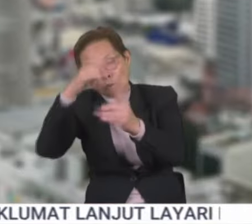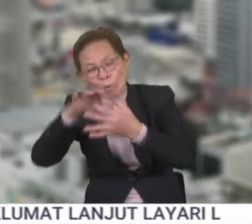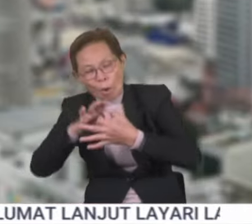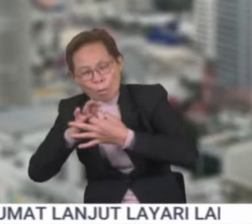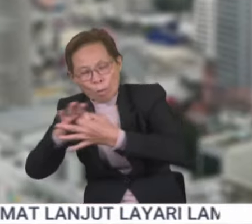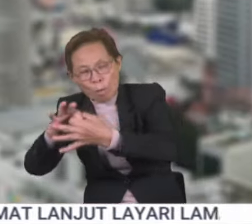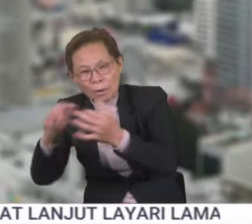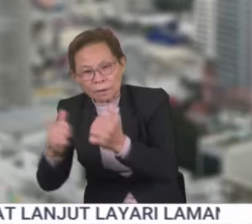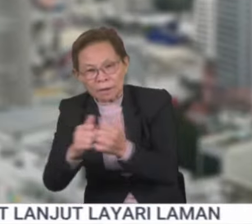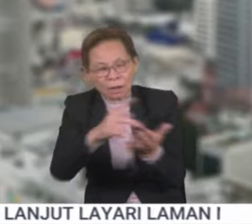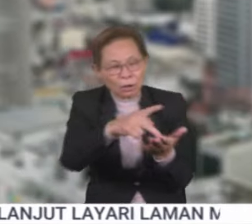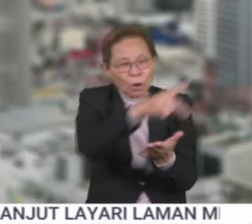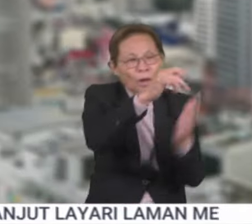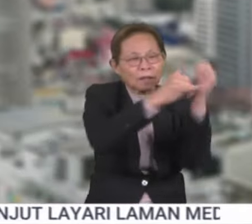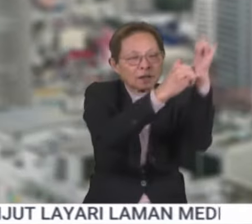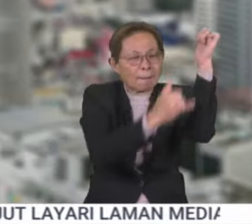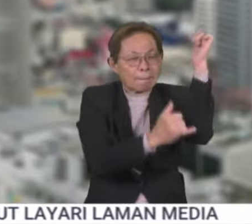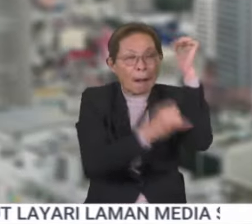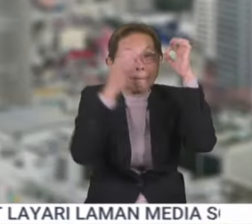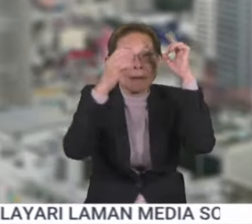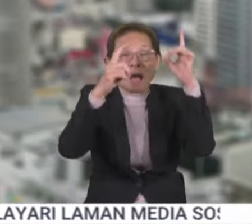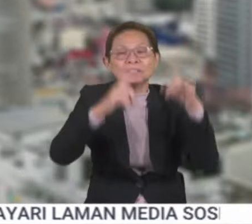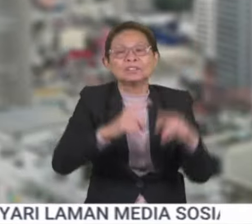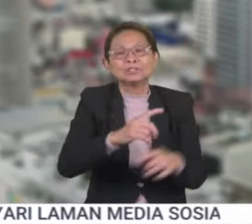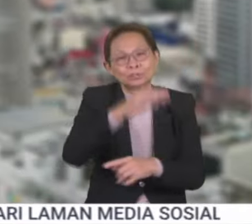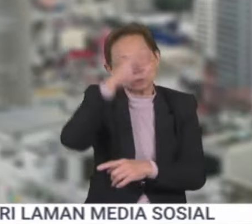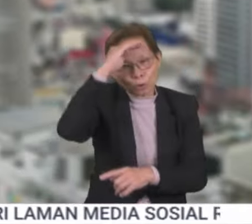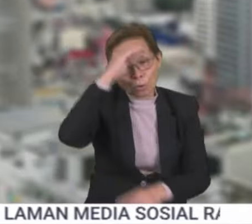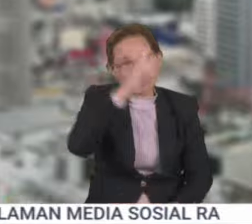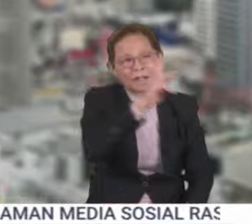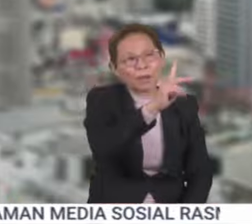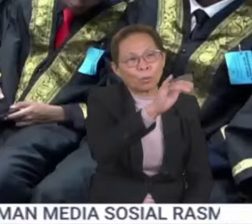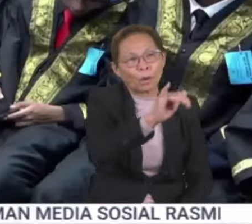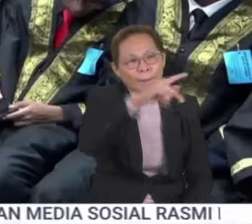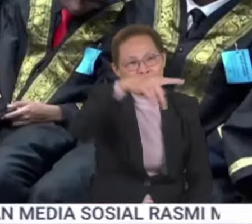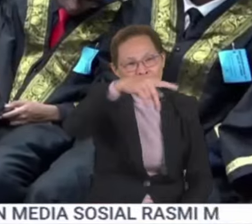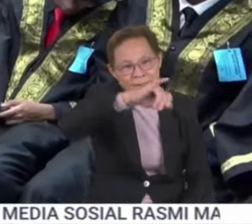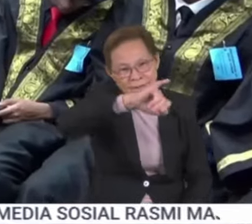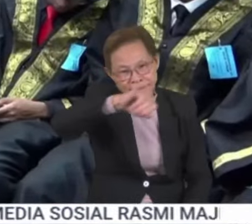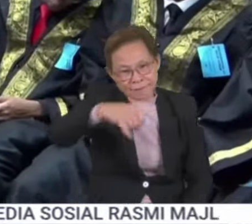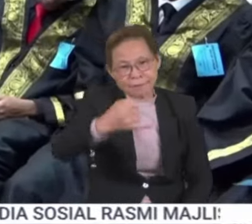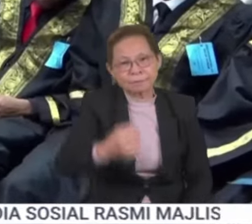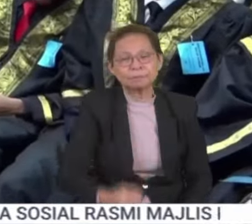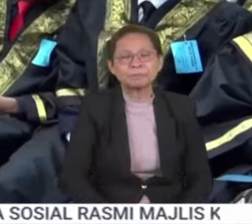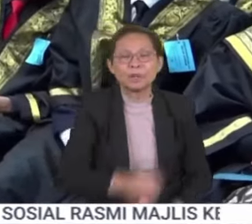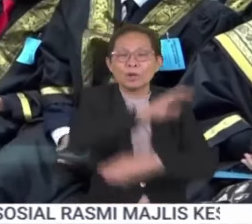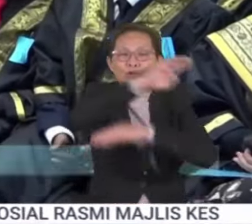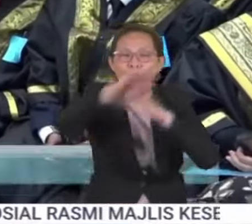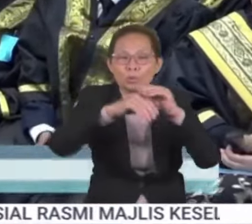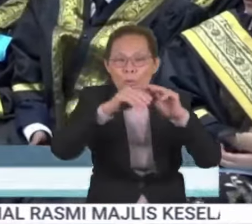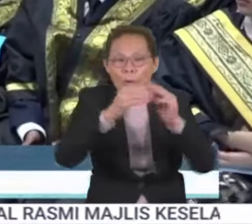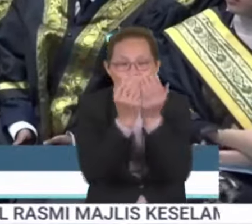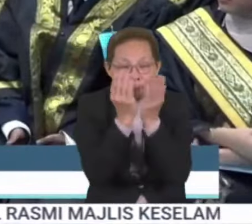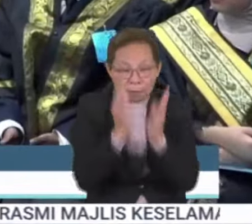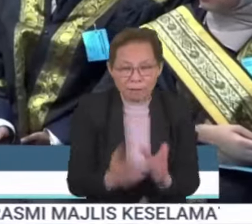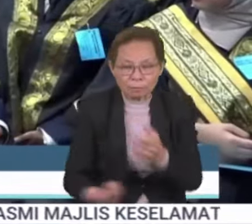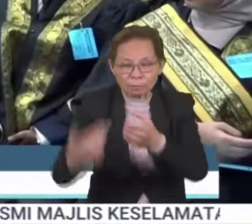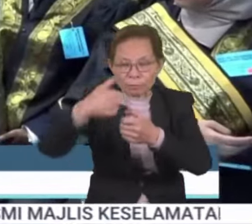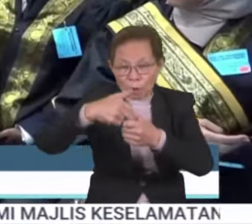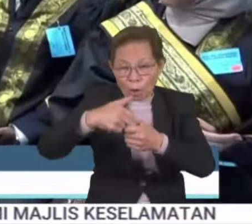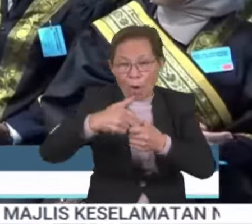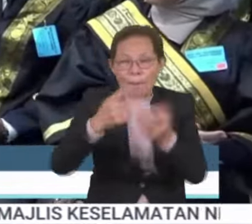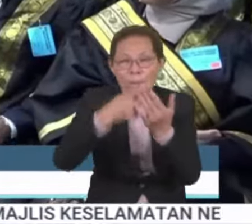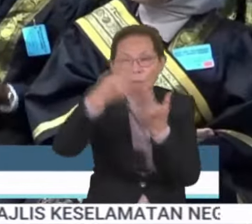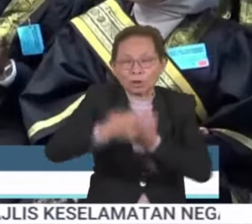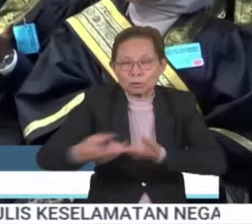bekerjasama dengan kolej yayasan pelajaran Johor kypj para pelajar berpeluang menyertai program pertukaran